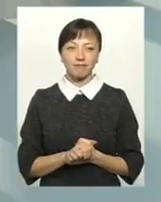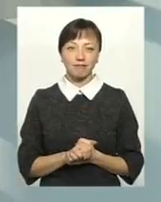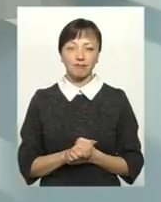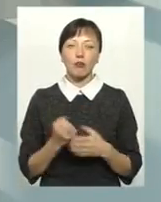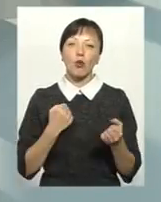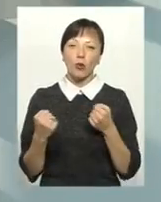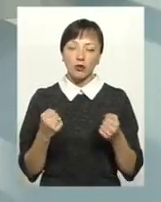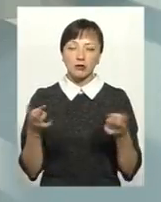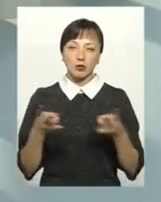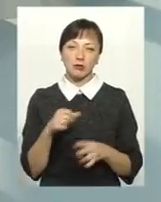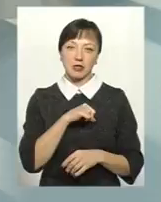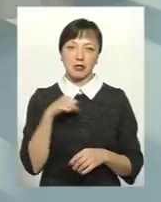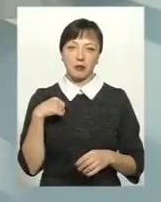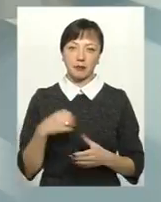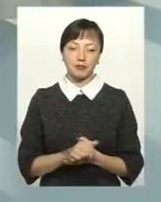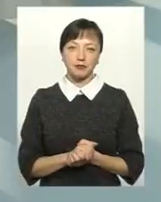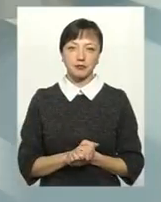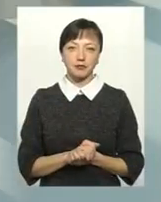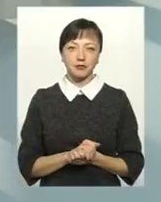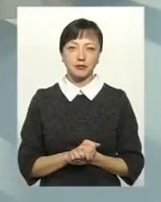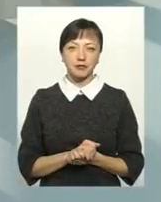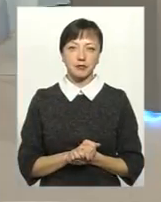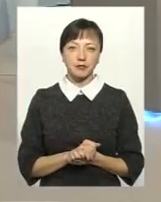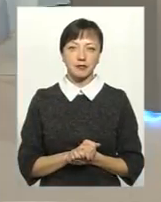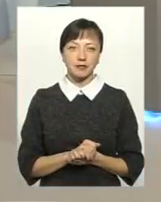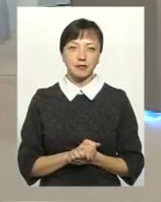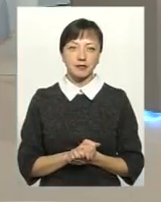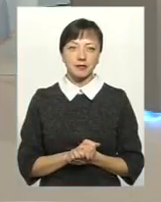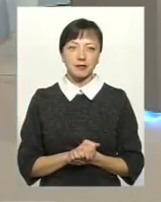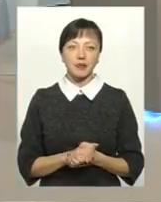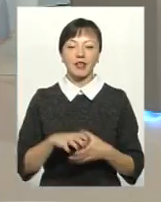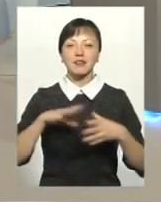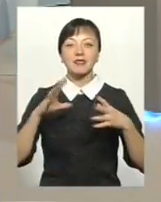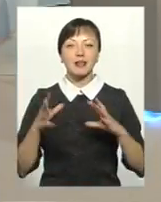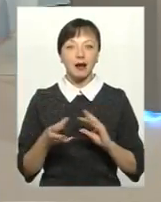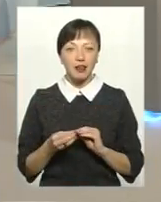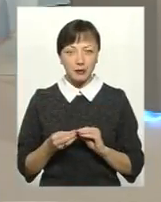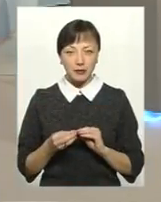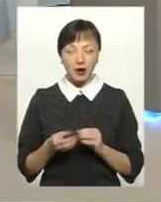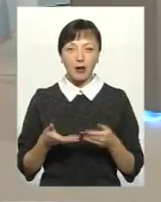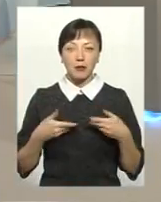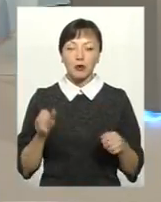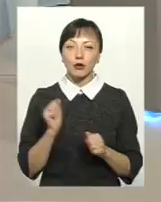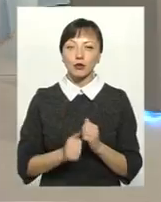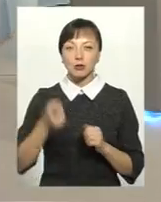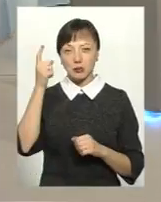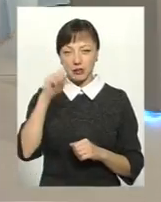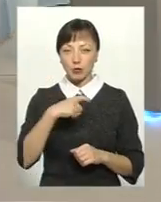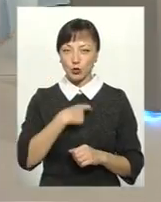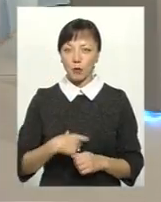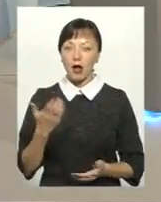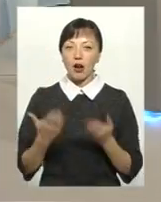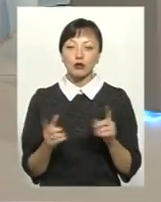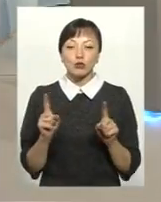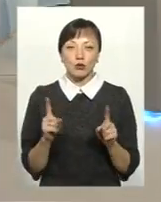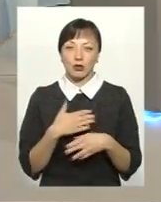дорогу. Дякую. Пані Наталя, добавте. Взагалі, ми кожен знаємо по собі, якщо ми